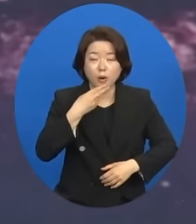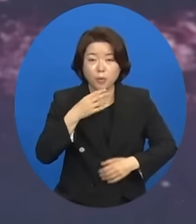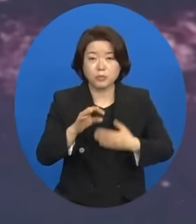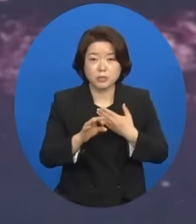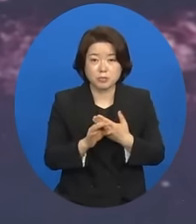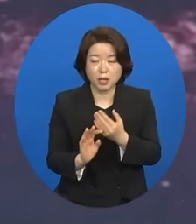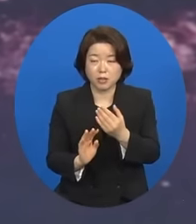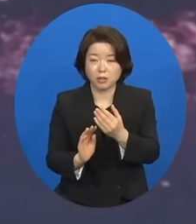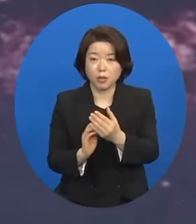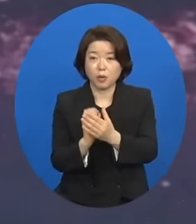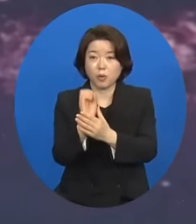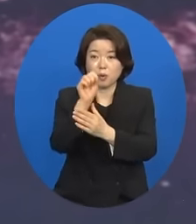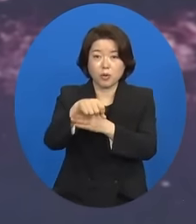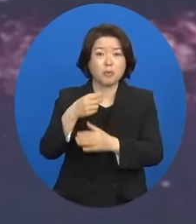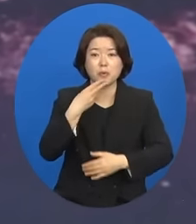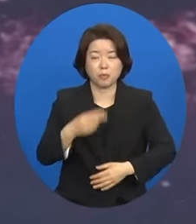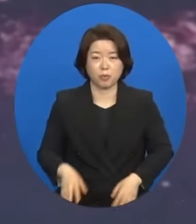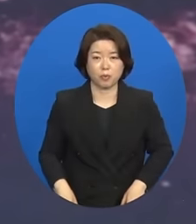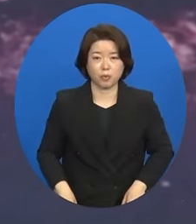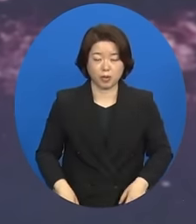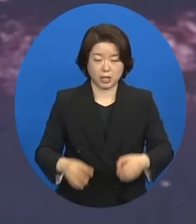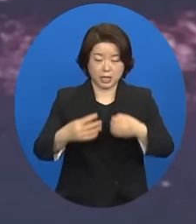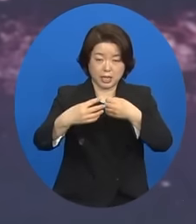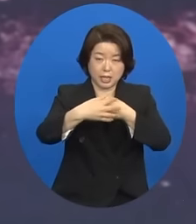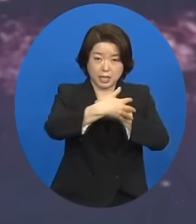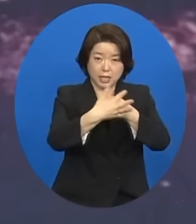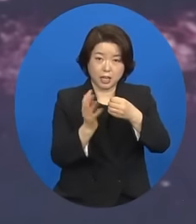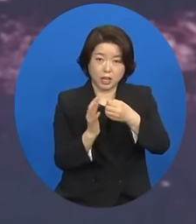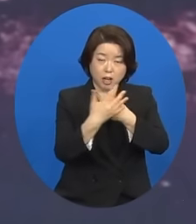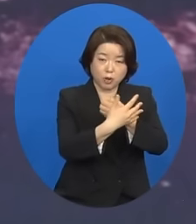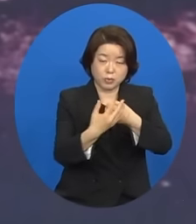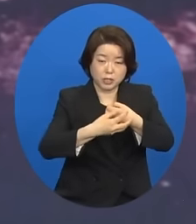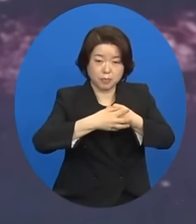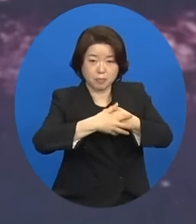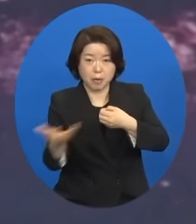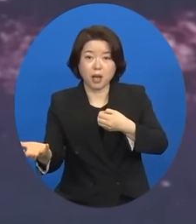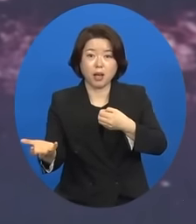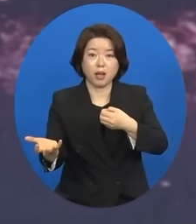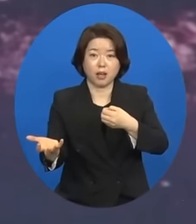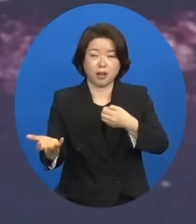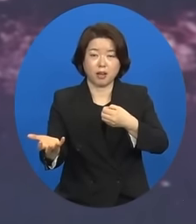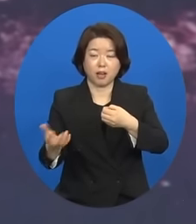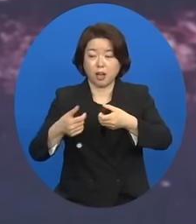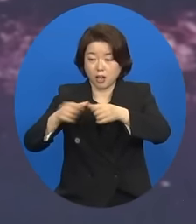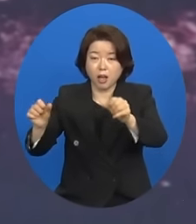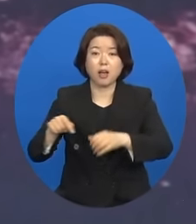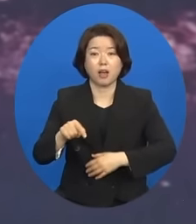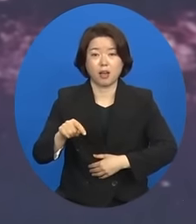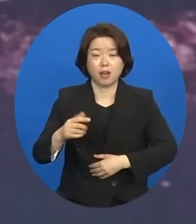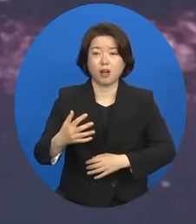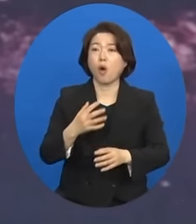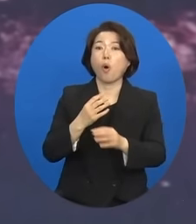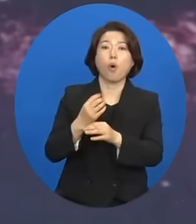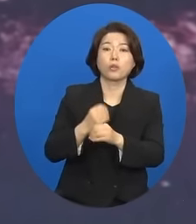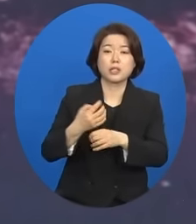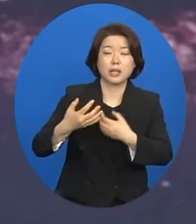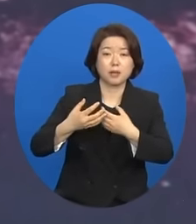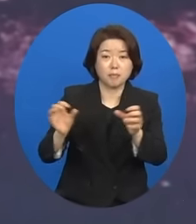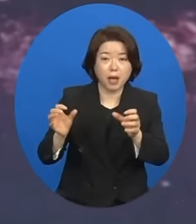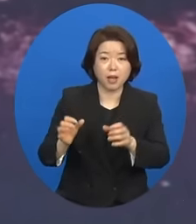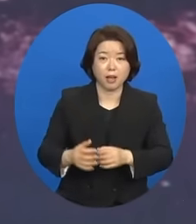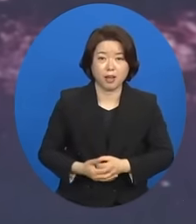했잖아요 그 어떻게 됩니까이 껍질이 깨져야 돼요 그 언제 깨지냐 말씀드렸잖아요